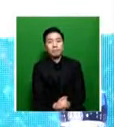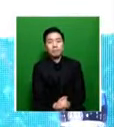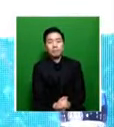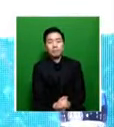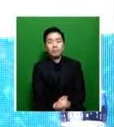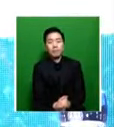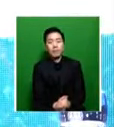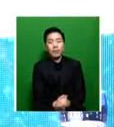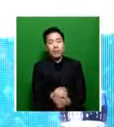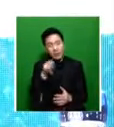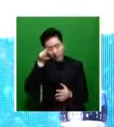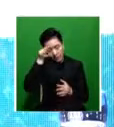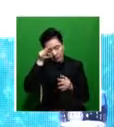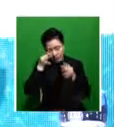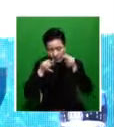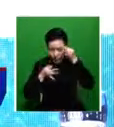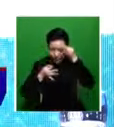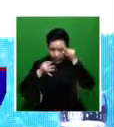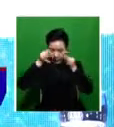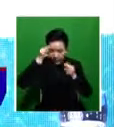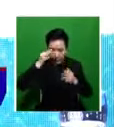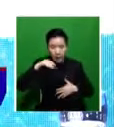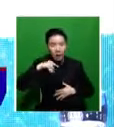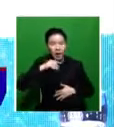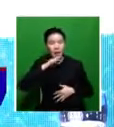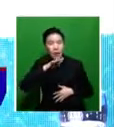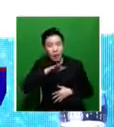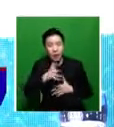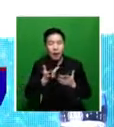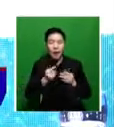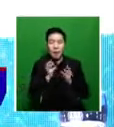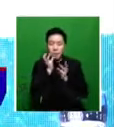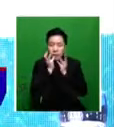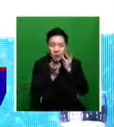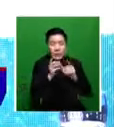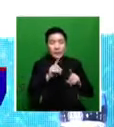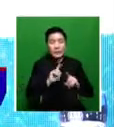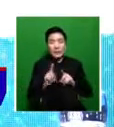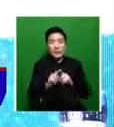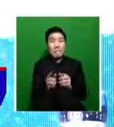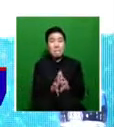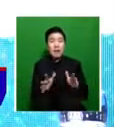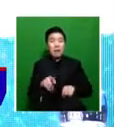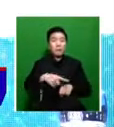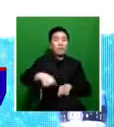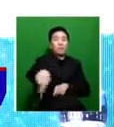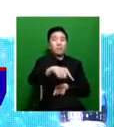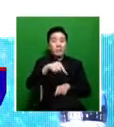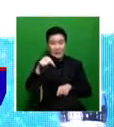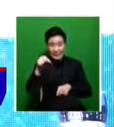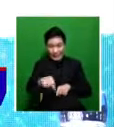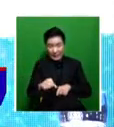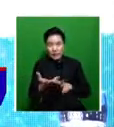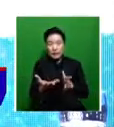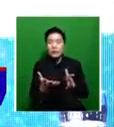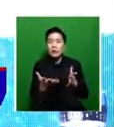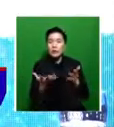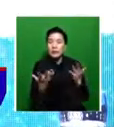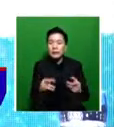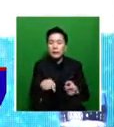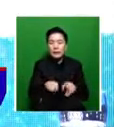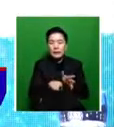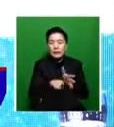มีเหงื่อเยอะมีสารคัดหลั่งเยอะมีละอองฝอยเยอะตรงนั้นแหละครับคือที่แ